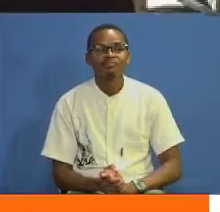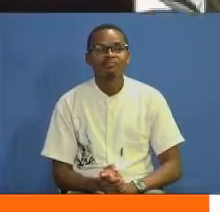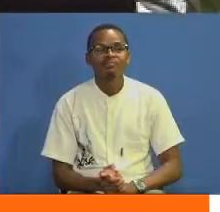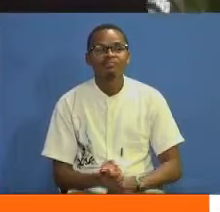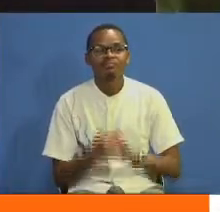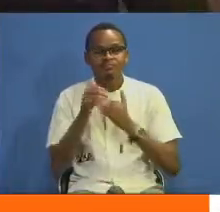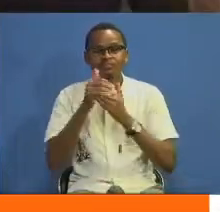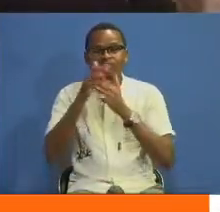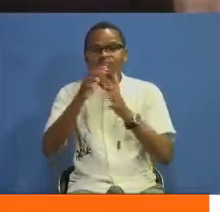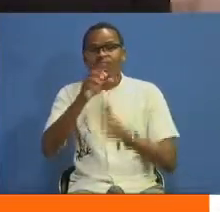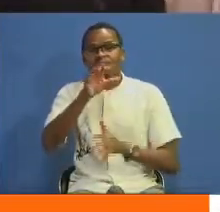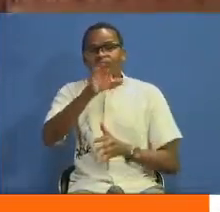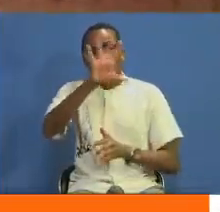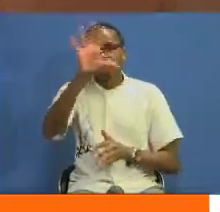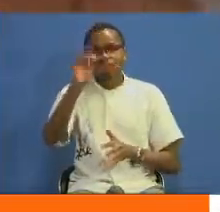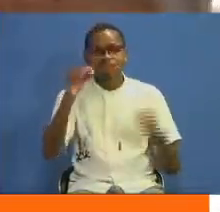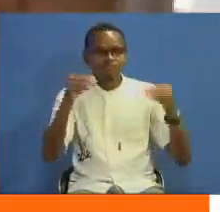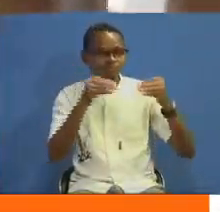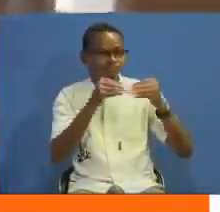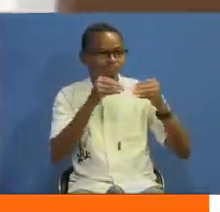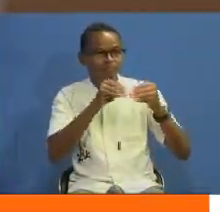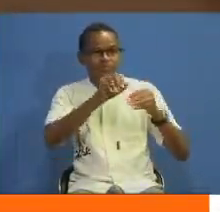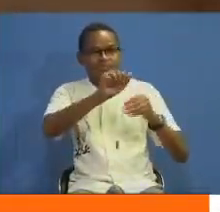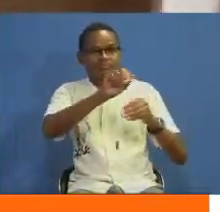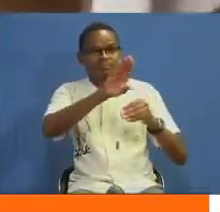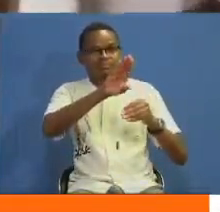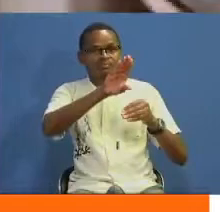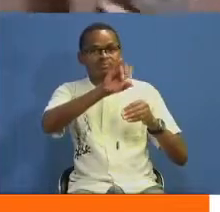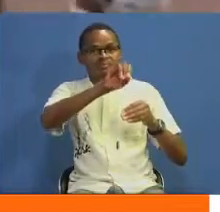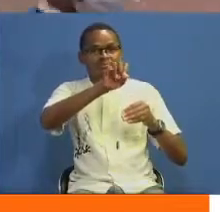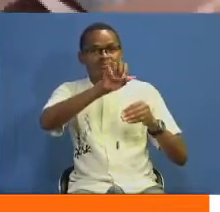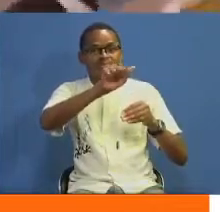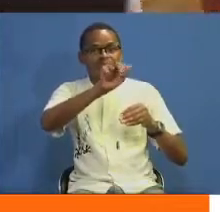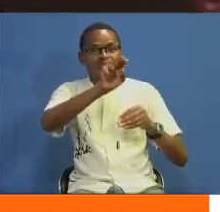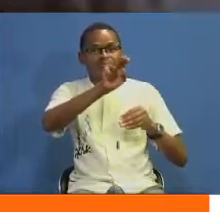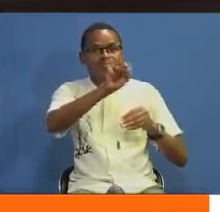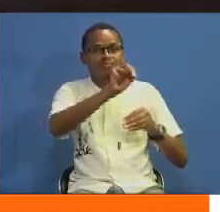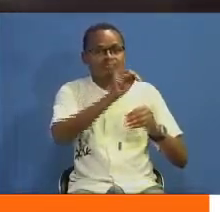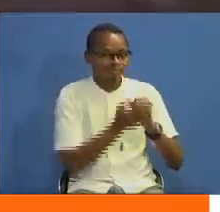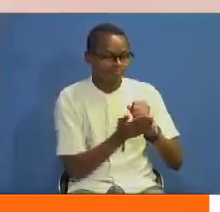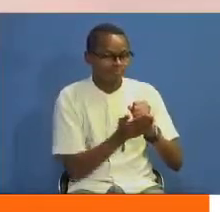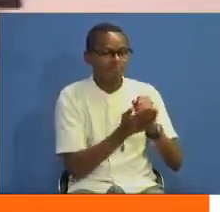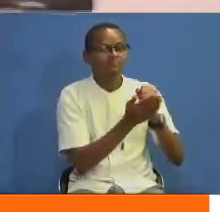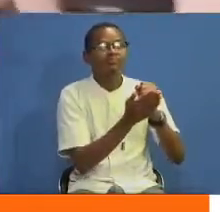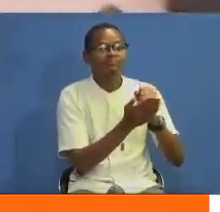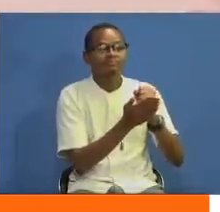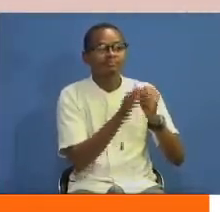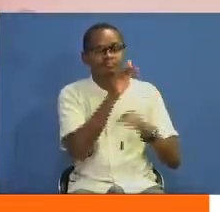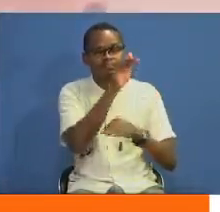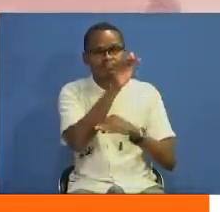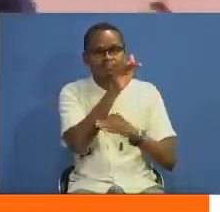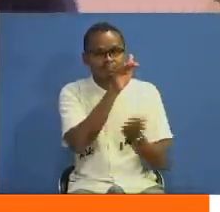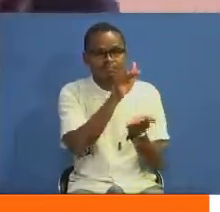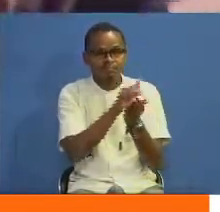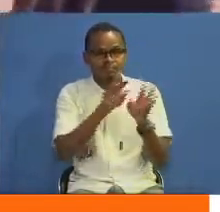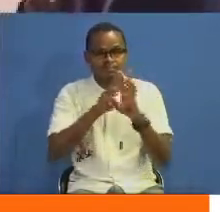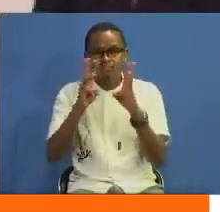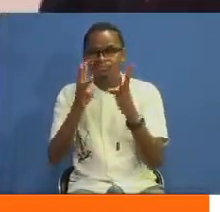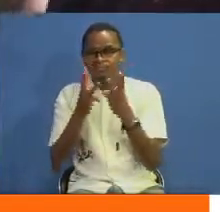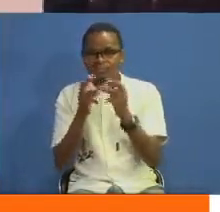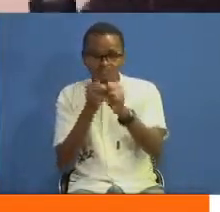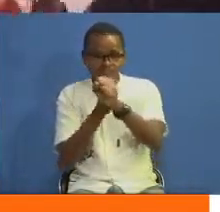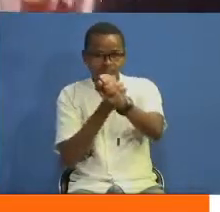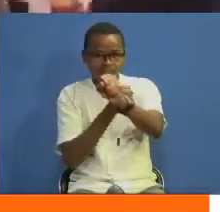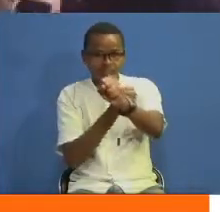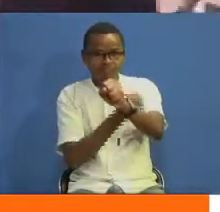Viongozi wa Afrika wamekutana mjini Abidjan kujadili mipango mipya ya misaada na kuiomba Benki ya Dunia kufadhili